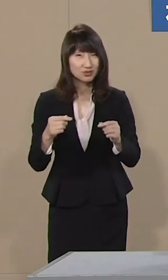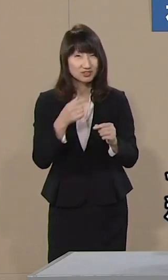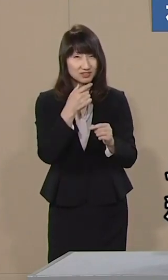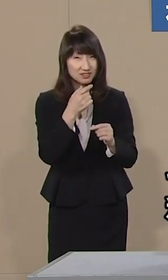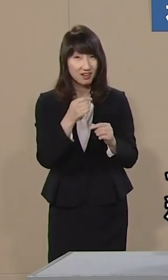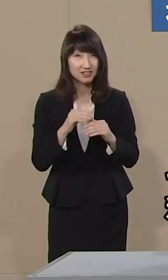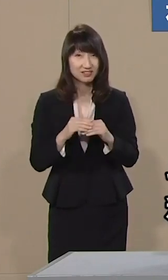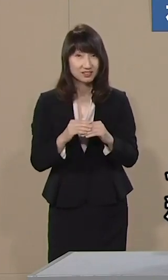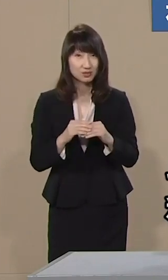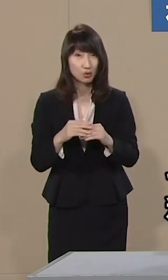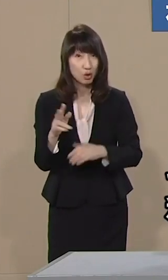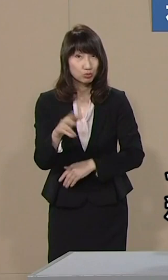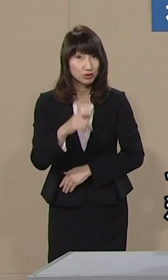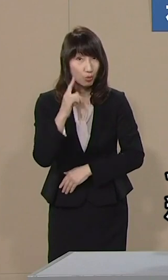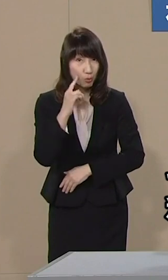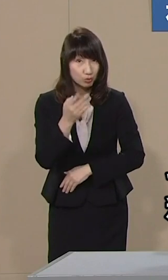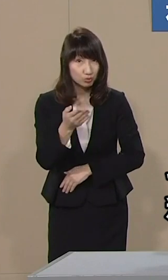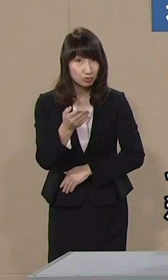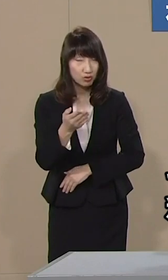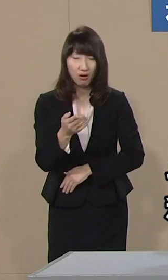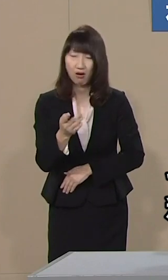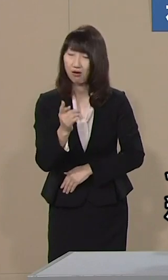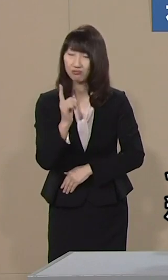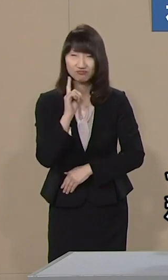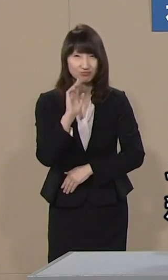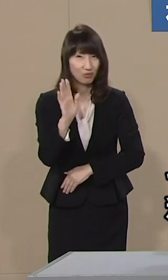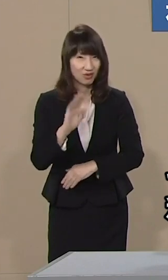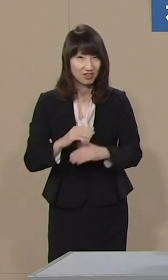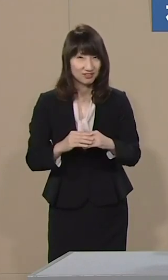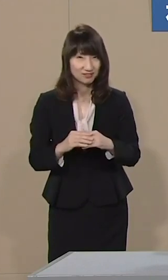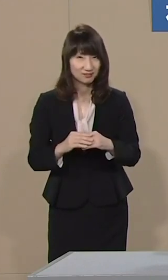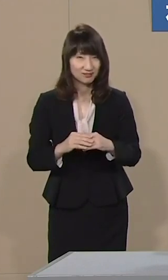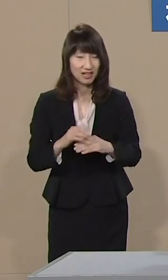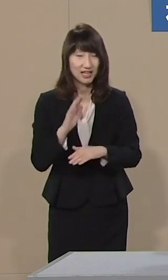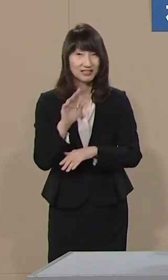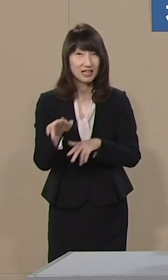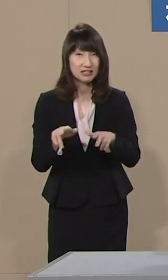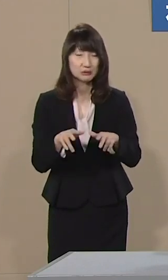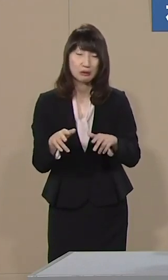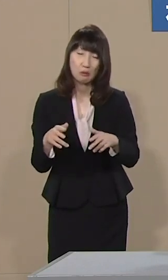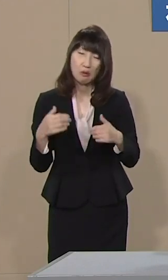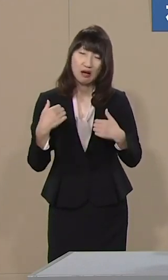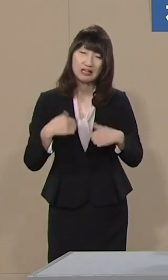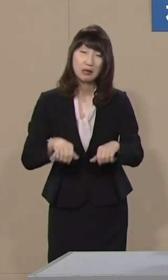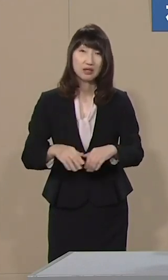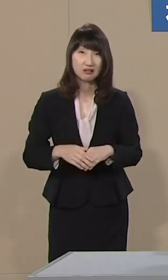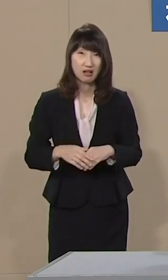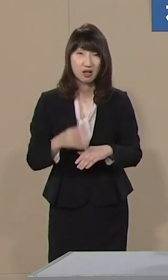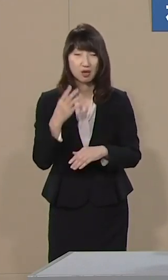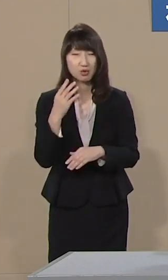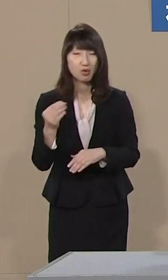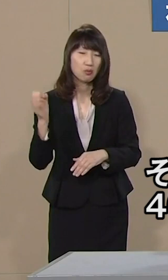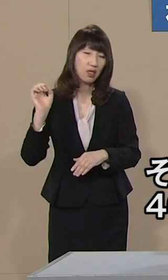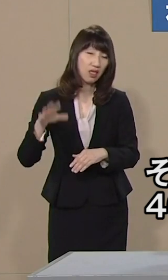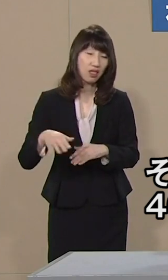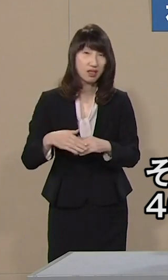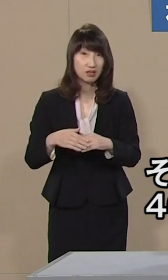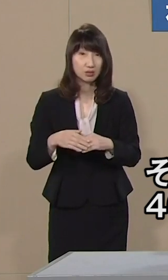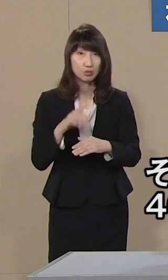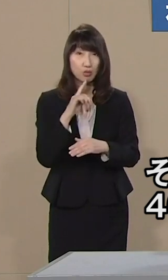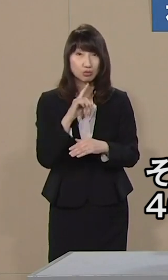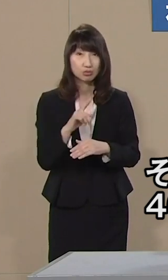したいそれは無理だと思いますか私は思いません政治を諦めた政治なんて興味ない